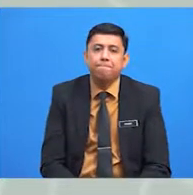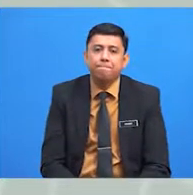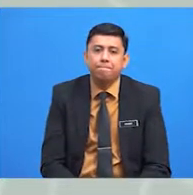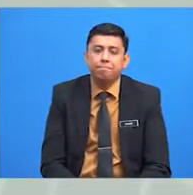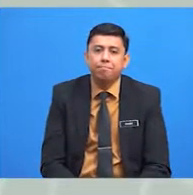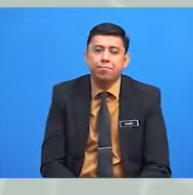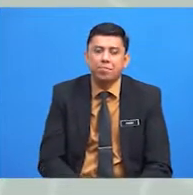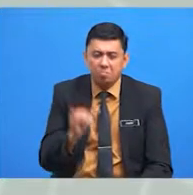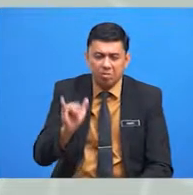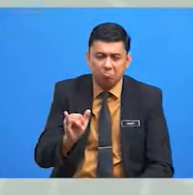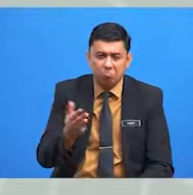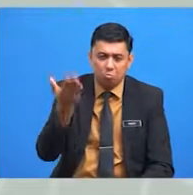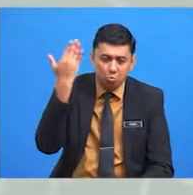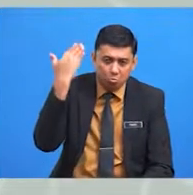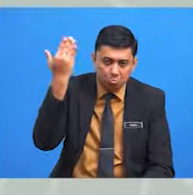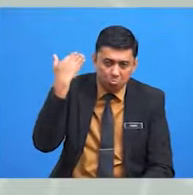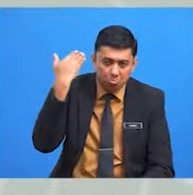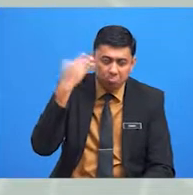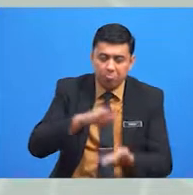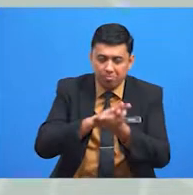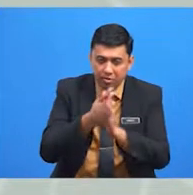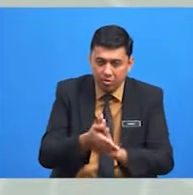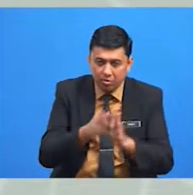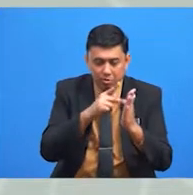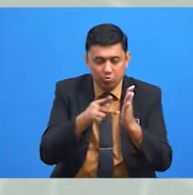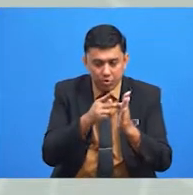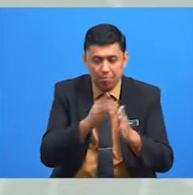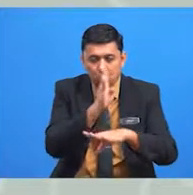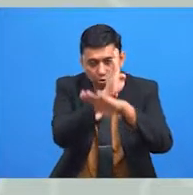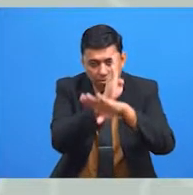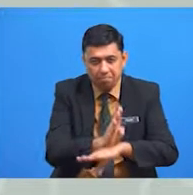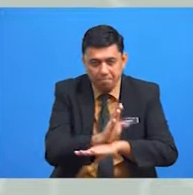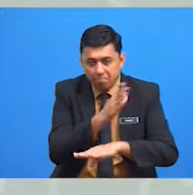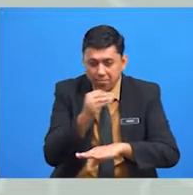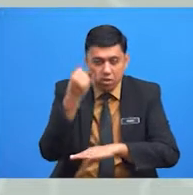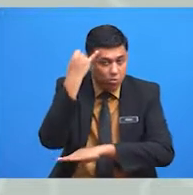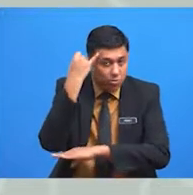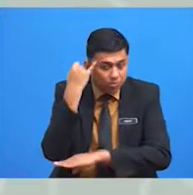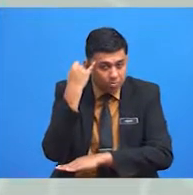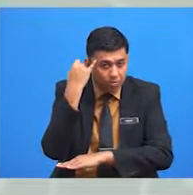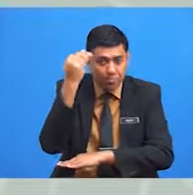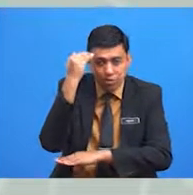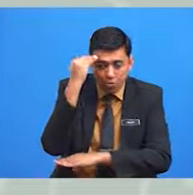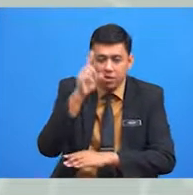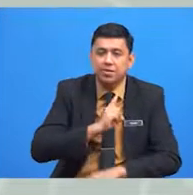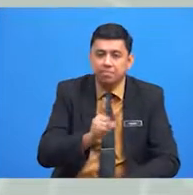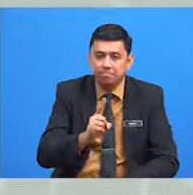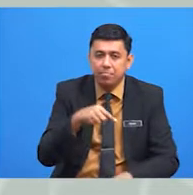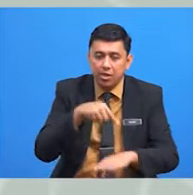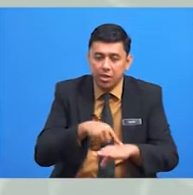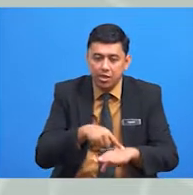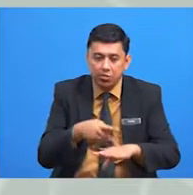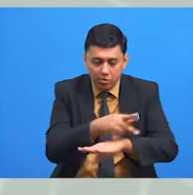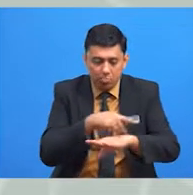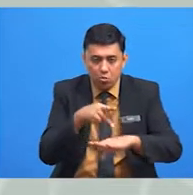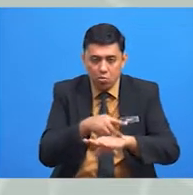Riau yang pada ketika itu menjadi pusat kebudayaan dan ilmu pengetahuan Islam di